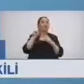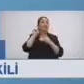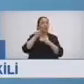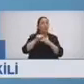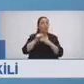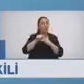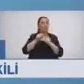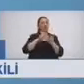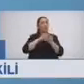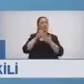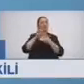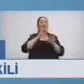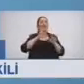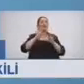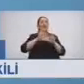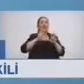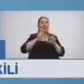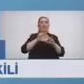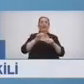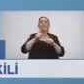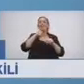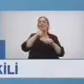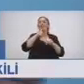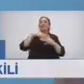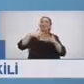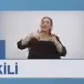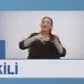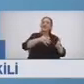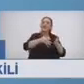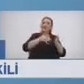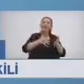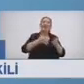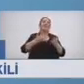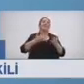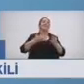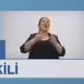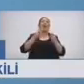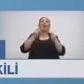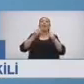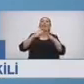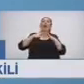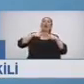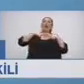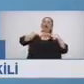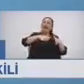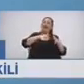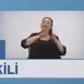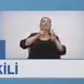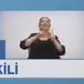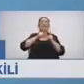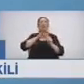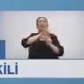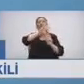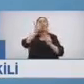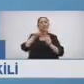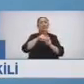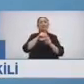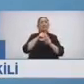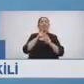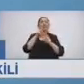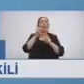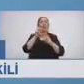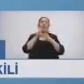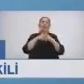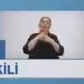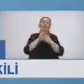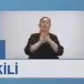kapsamda deprem, sel ve heyelan sorunlarına çözüm üretecek olan kentsel dönüşüm stratejik belgesini de bitirmek üzereyiz.